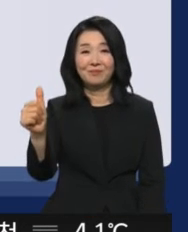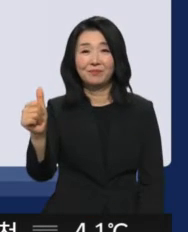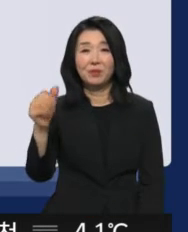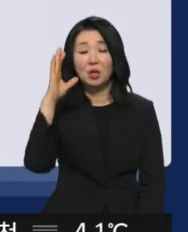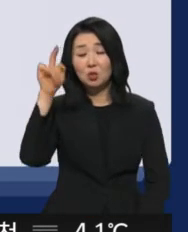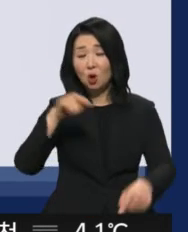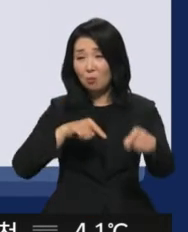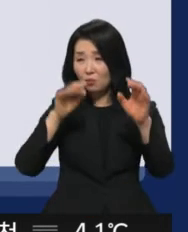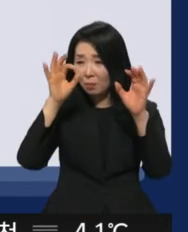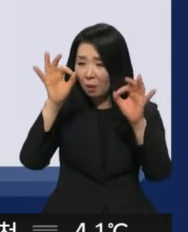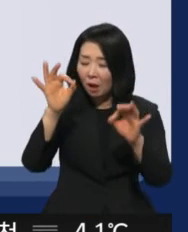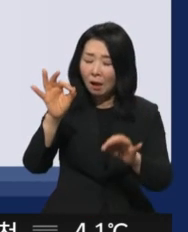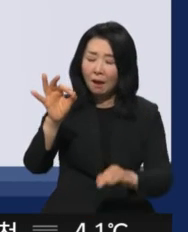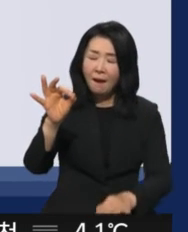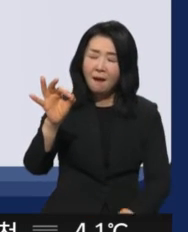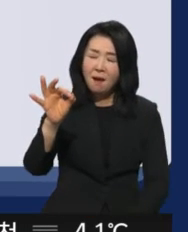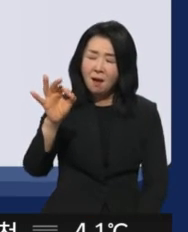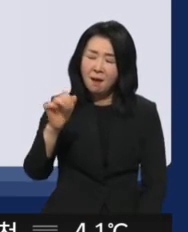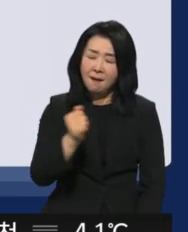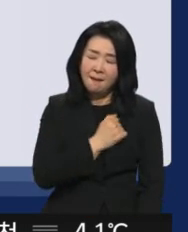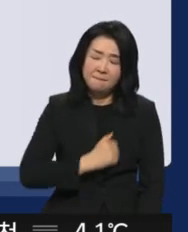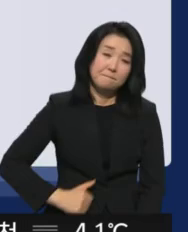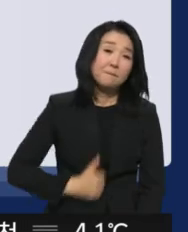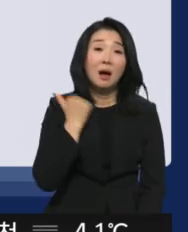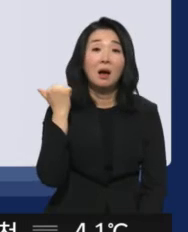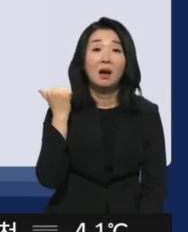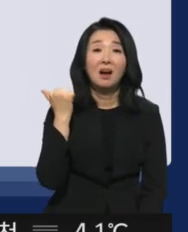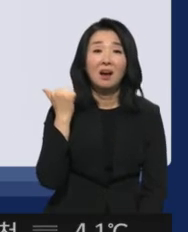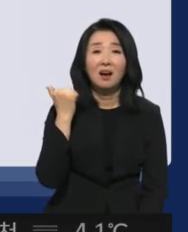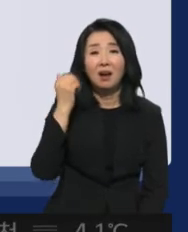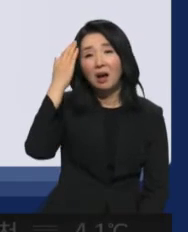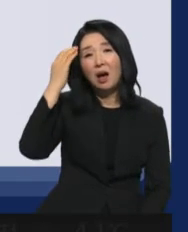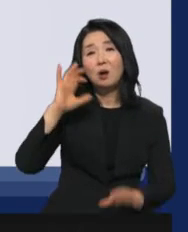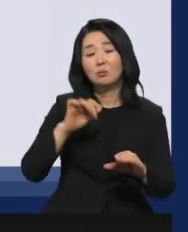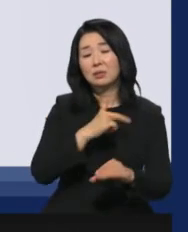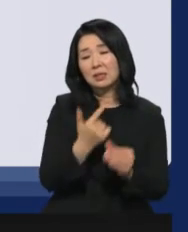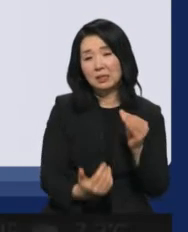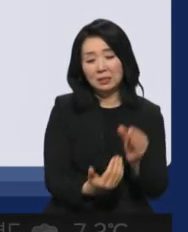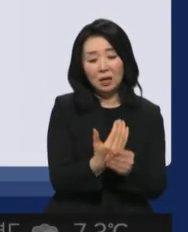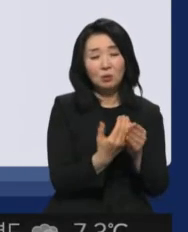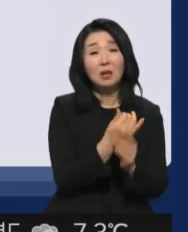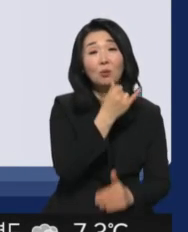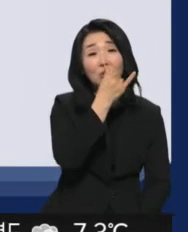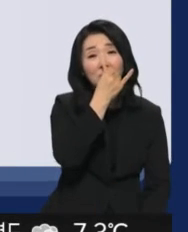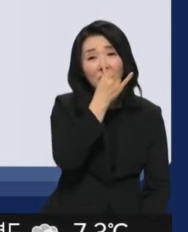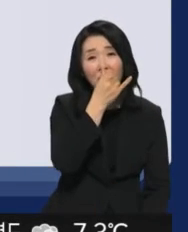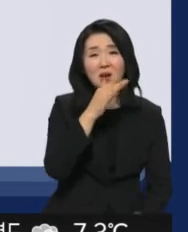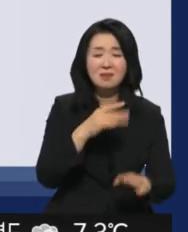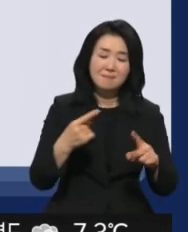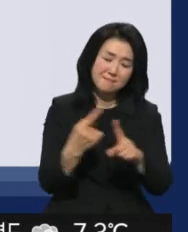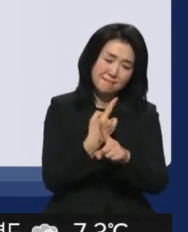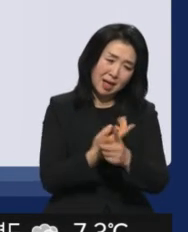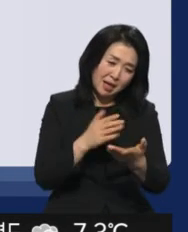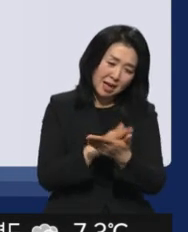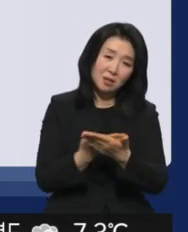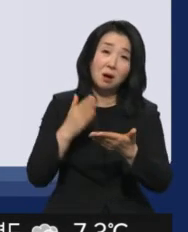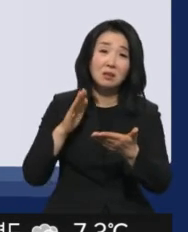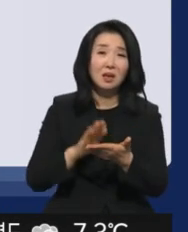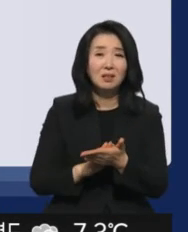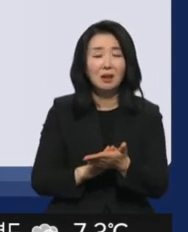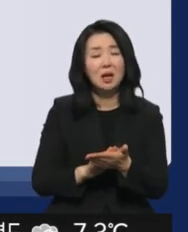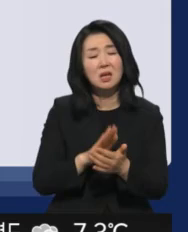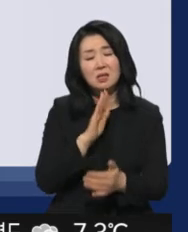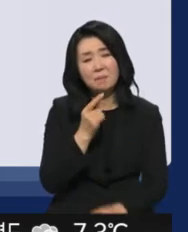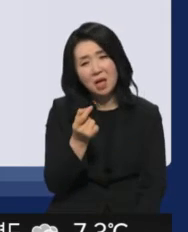SWC2님께서는 청문회를 보고 있자니 화가 치밀어 오릅니다. 우리나라의 큰 사고들을 지나왔지만 고치고 개선된 건